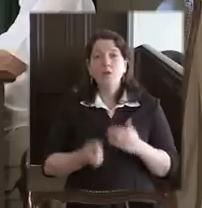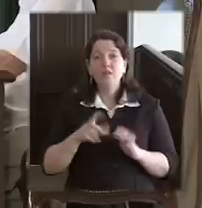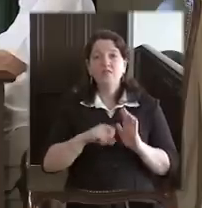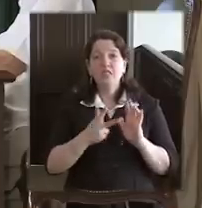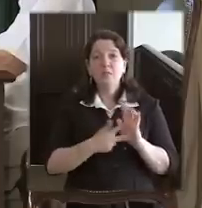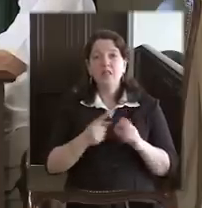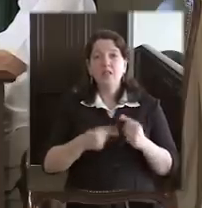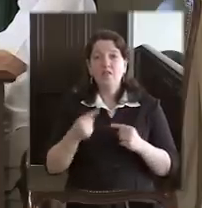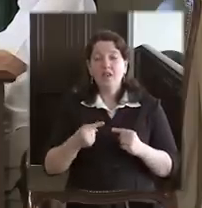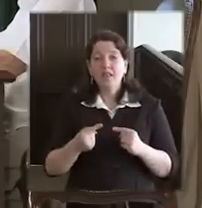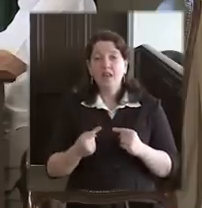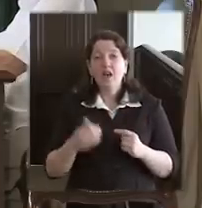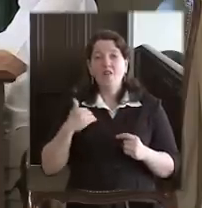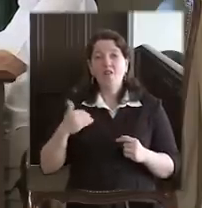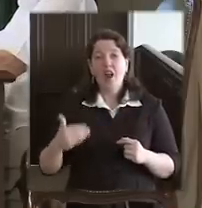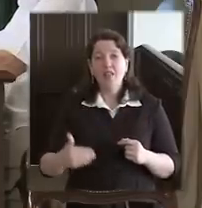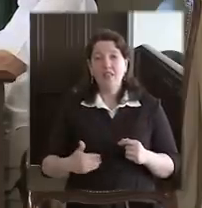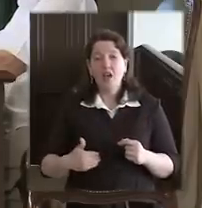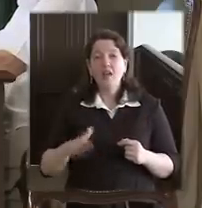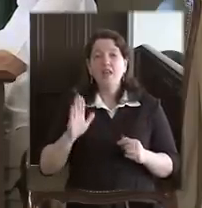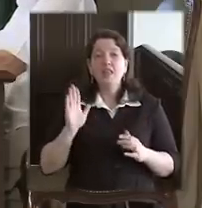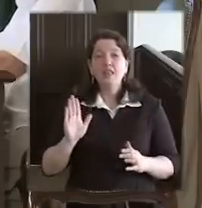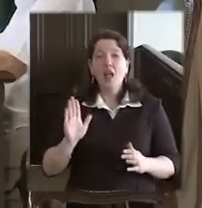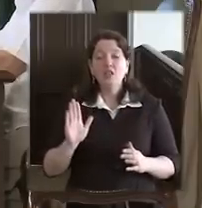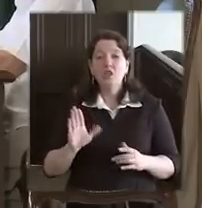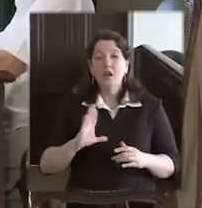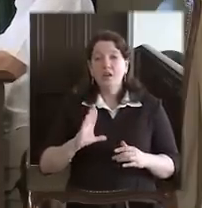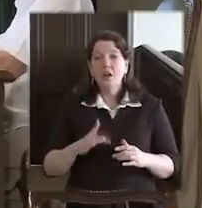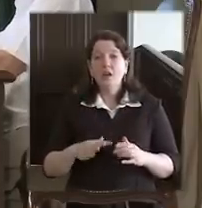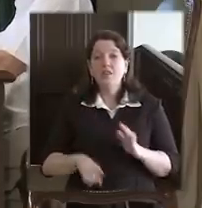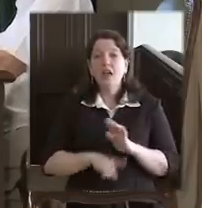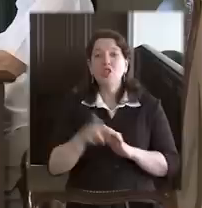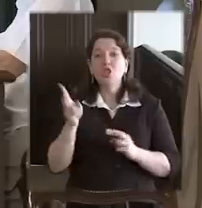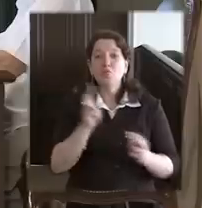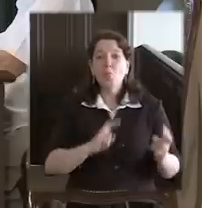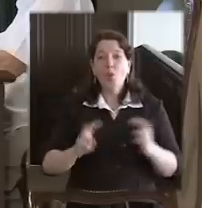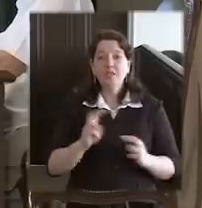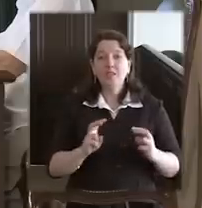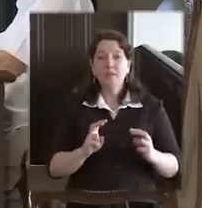проявилось во Франции в XVIII веке и дальше, бросились в поиски